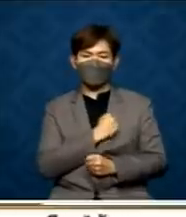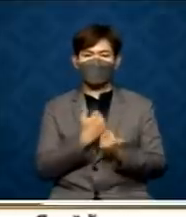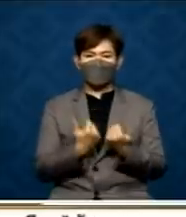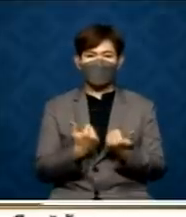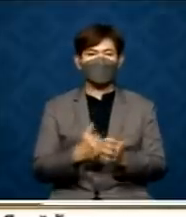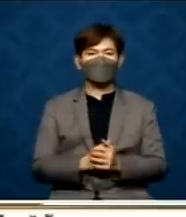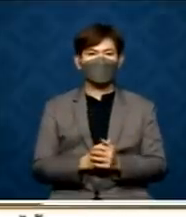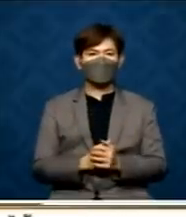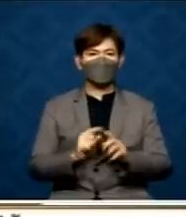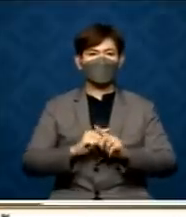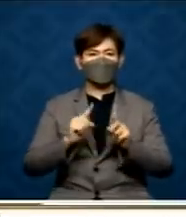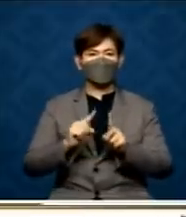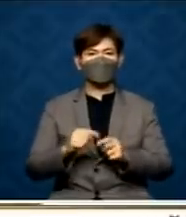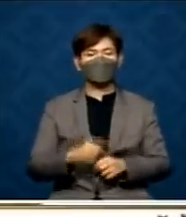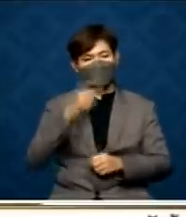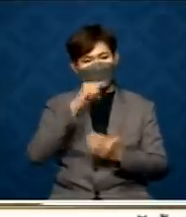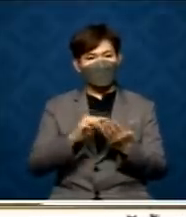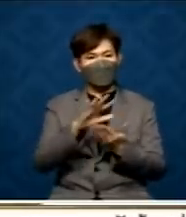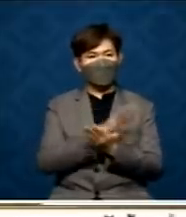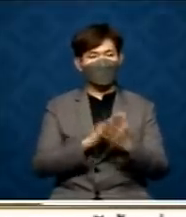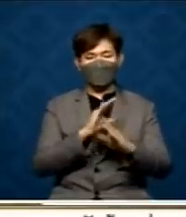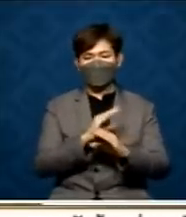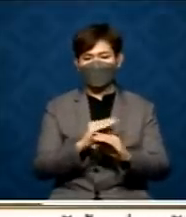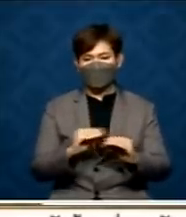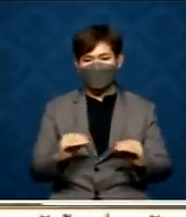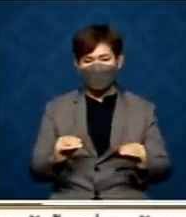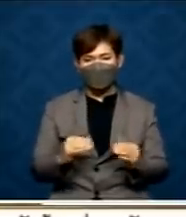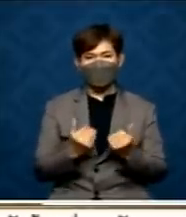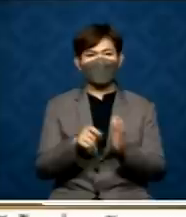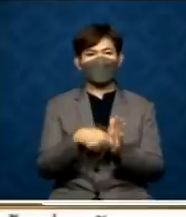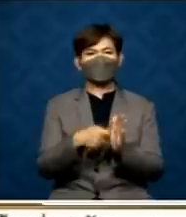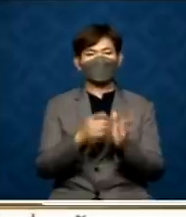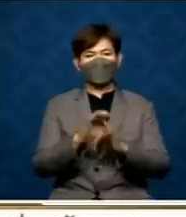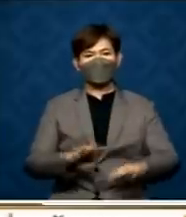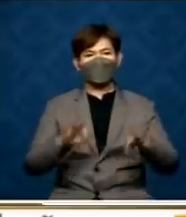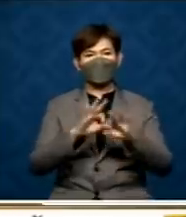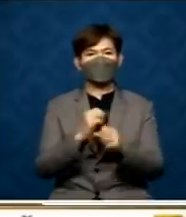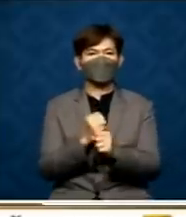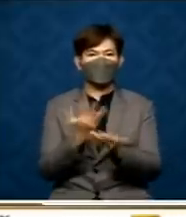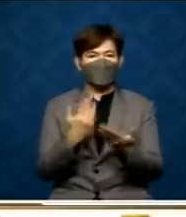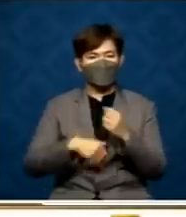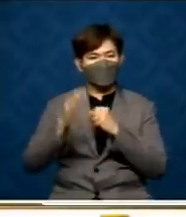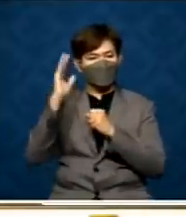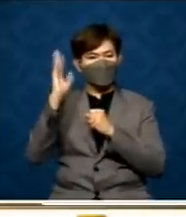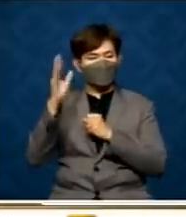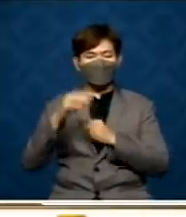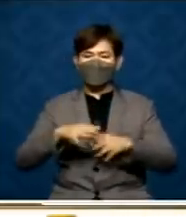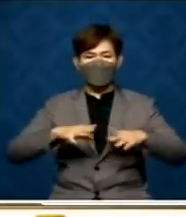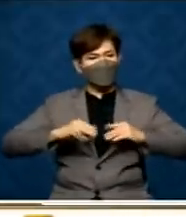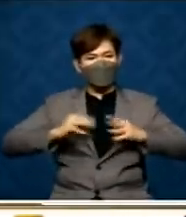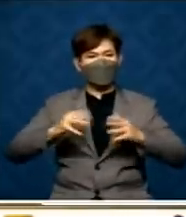ในขณะที่ประเทศก็จมอยู่ในกองนี่นี่จึงเป็นเหตุสำคัญที่เราจะต้องมีการเปิดอภิปรายไม่ไว้วางใจ